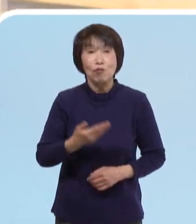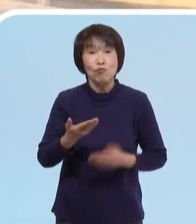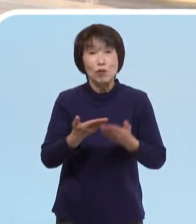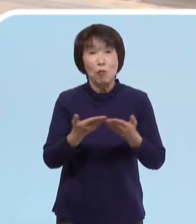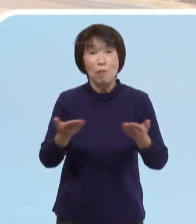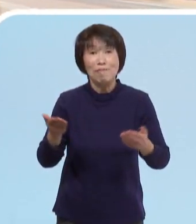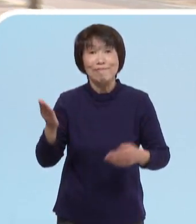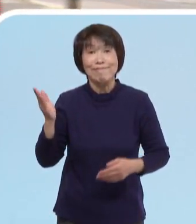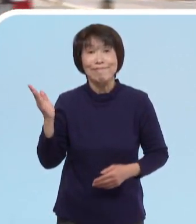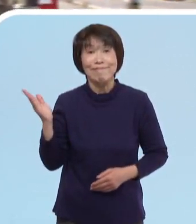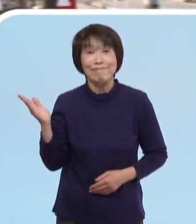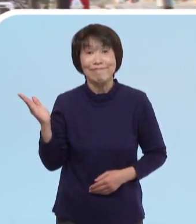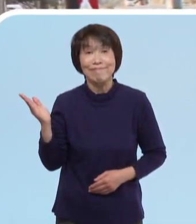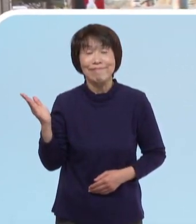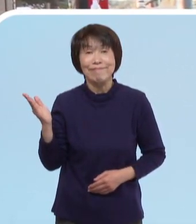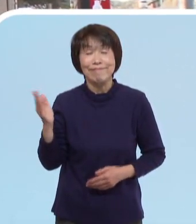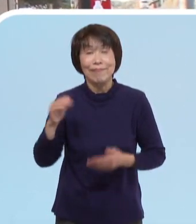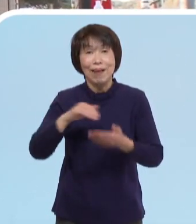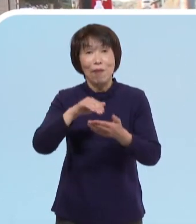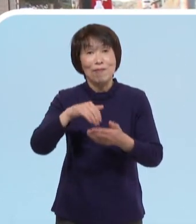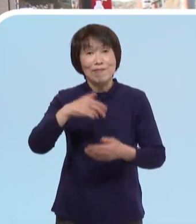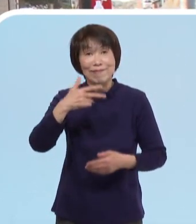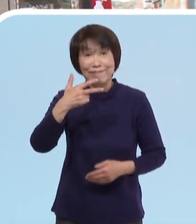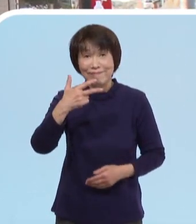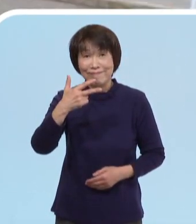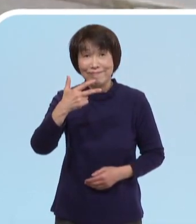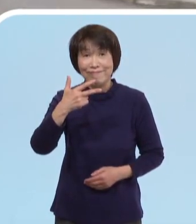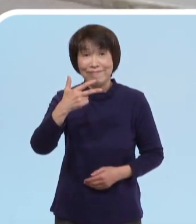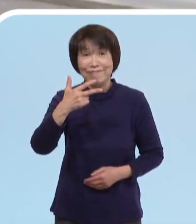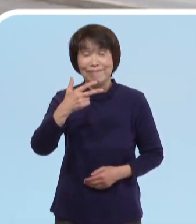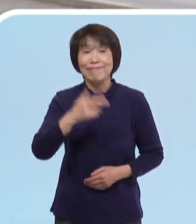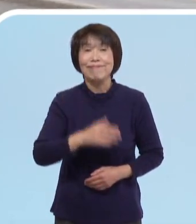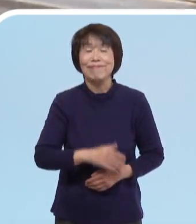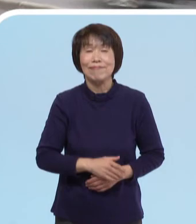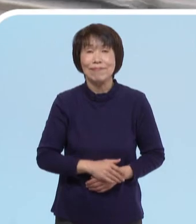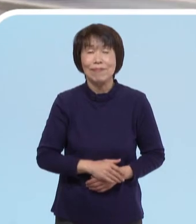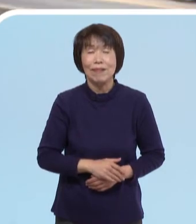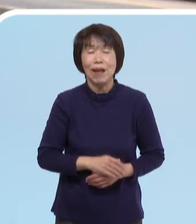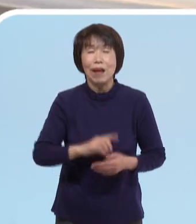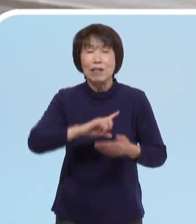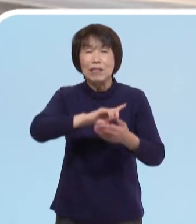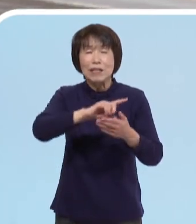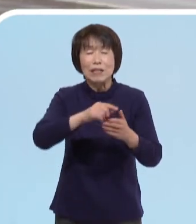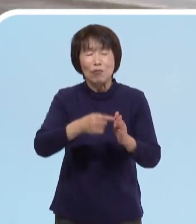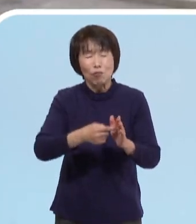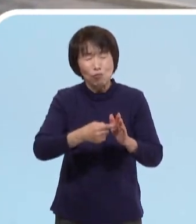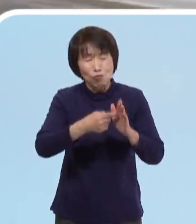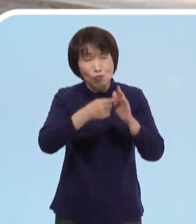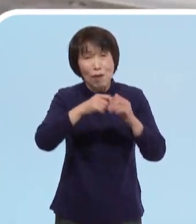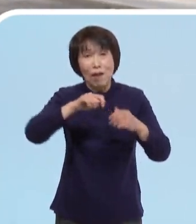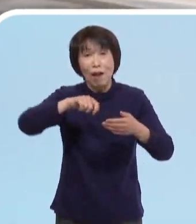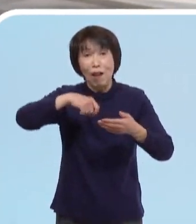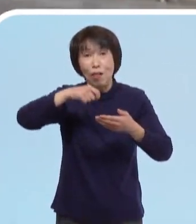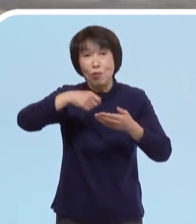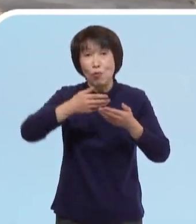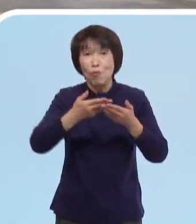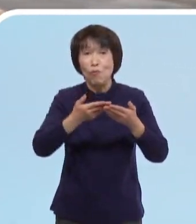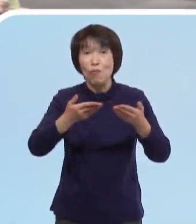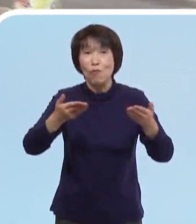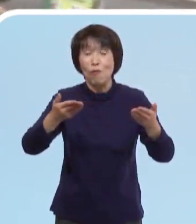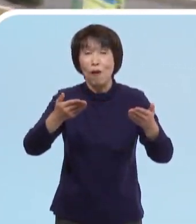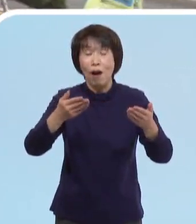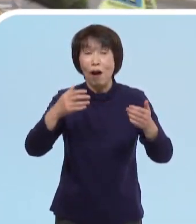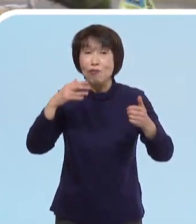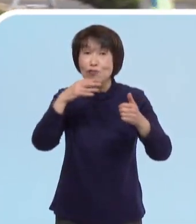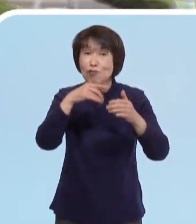はい、続いてやってきたのは淡路市。 ここがですね、地元でも有名なレストランなんですよ。人気の秘